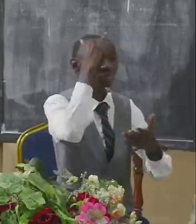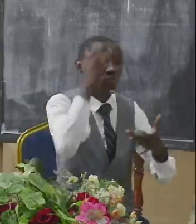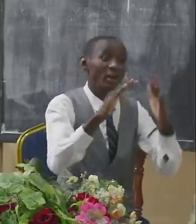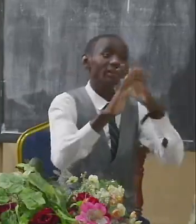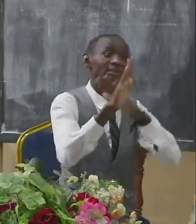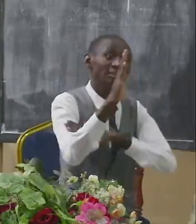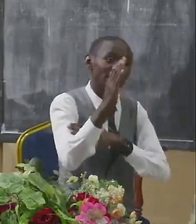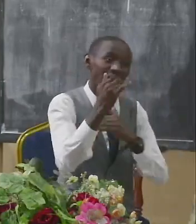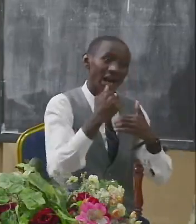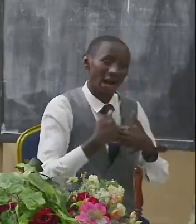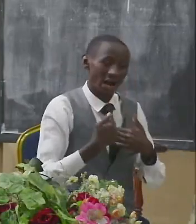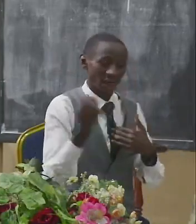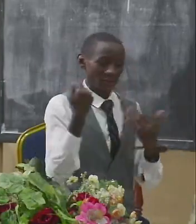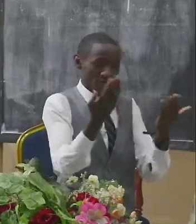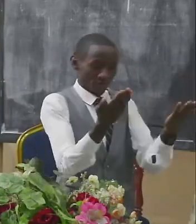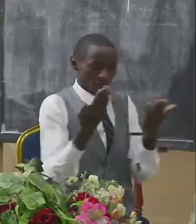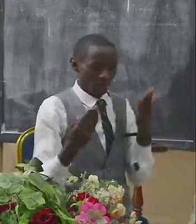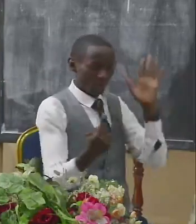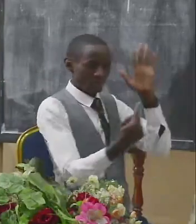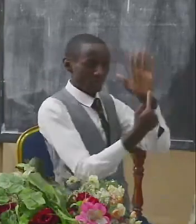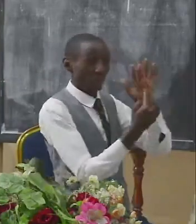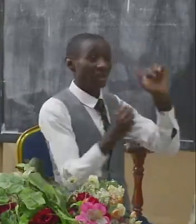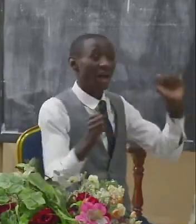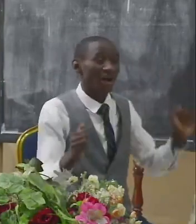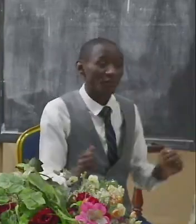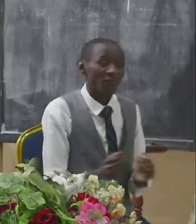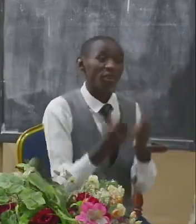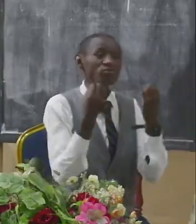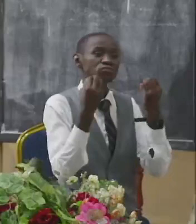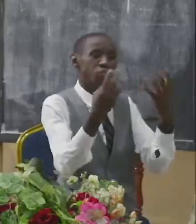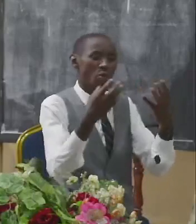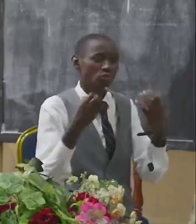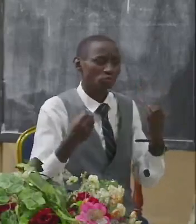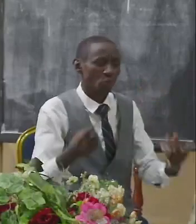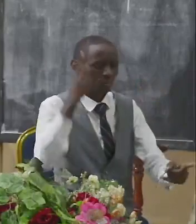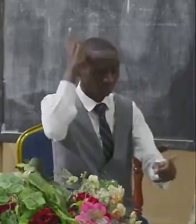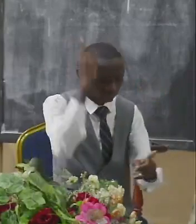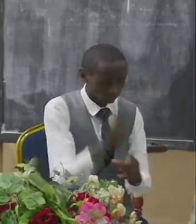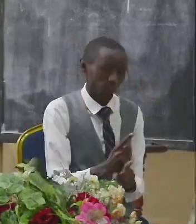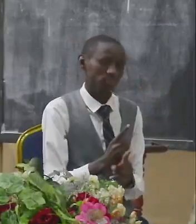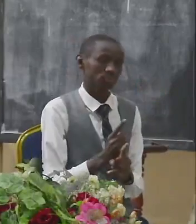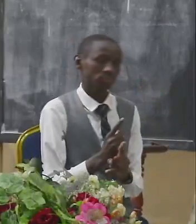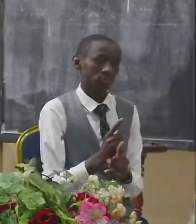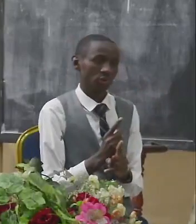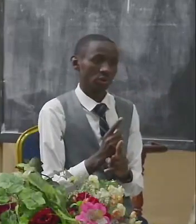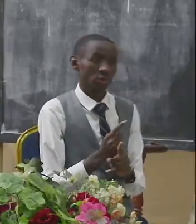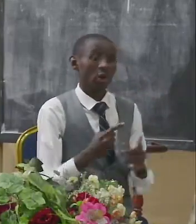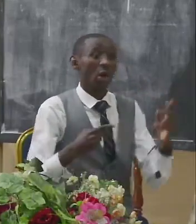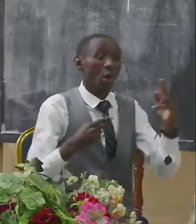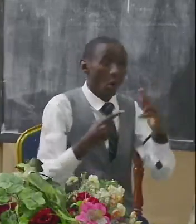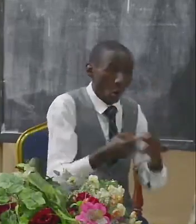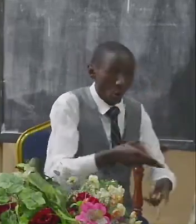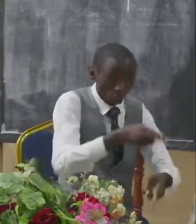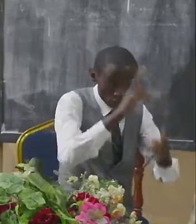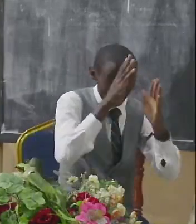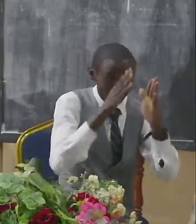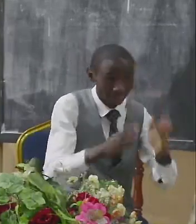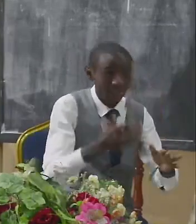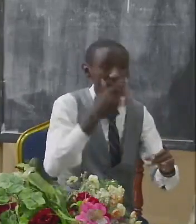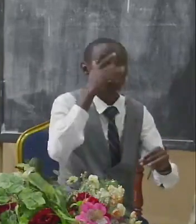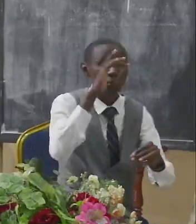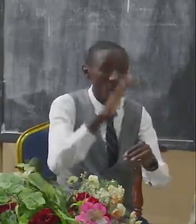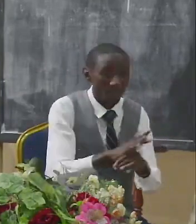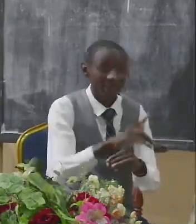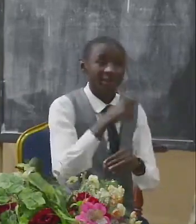voulant montrer wa, avec plus d'évidence aux héritiers de la promesse wariti